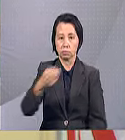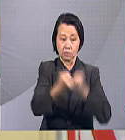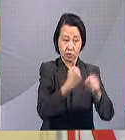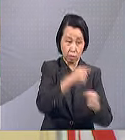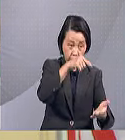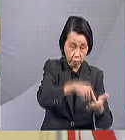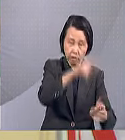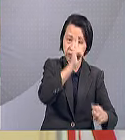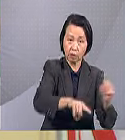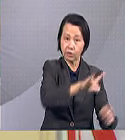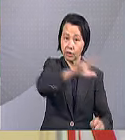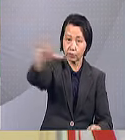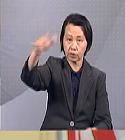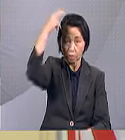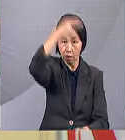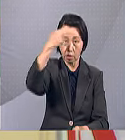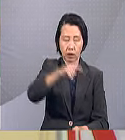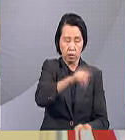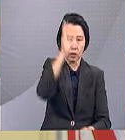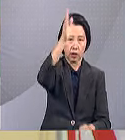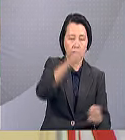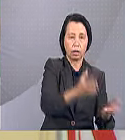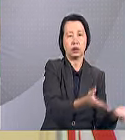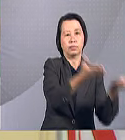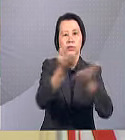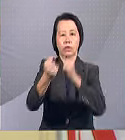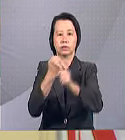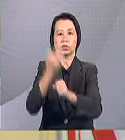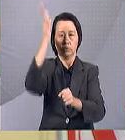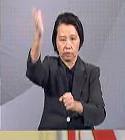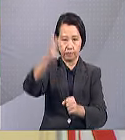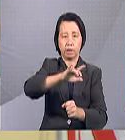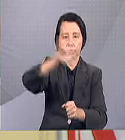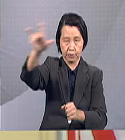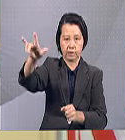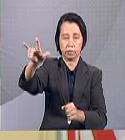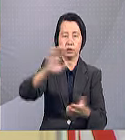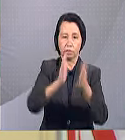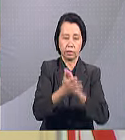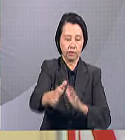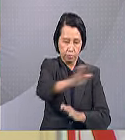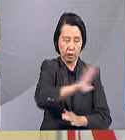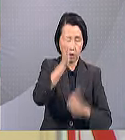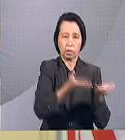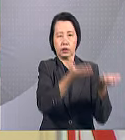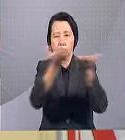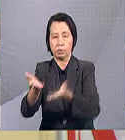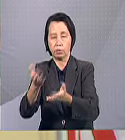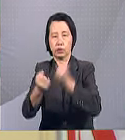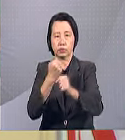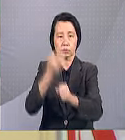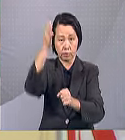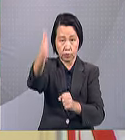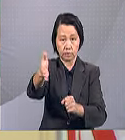ini keseluruhannya akan dibawa ke tahun hadapan. Jadi mereka akan dibawa ke tahun